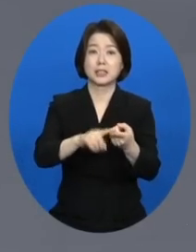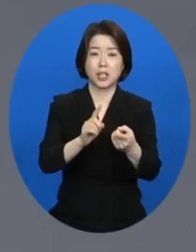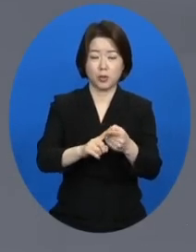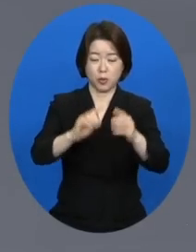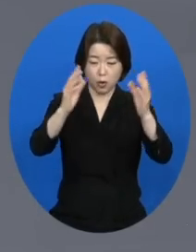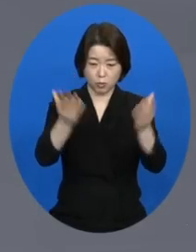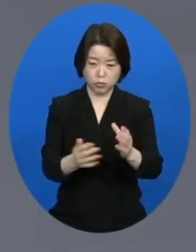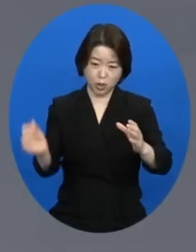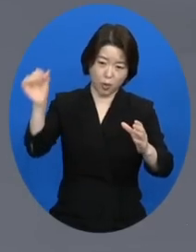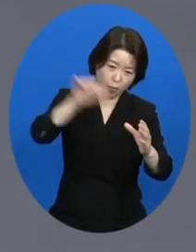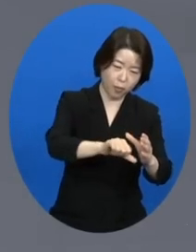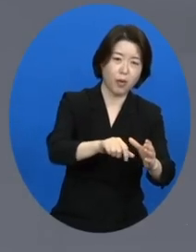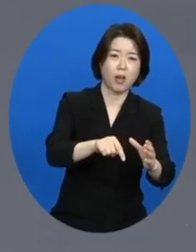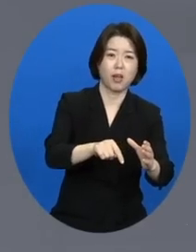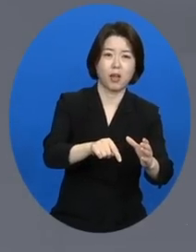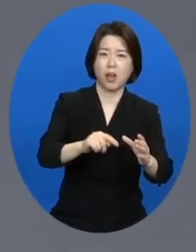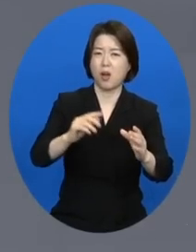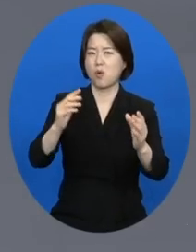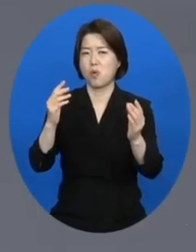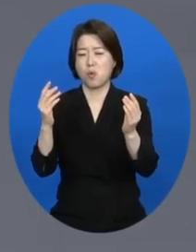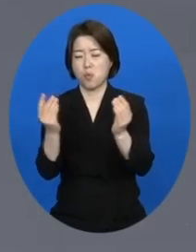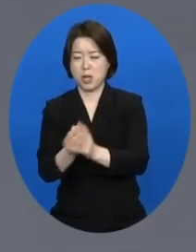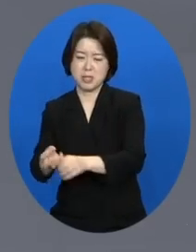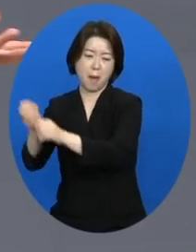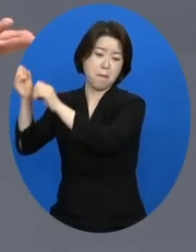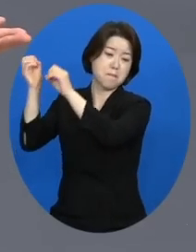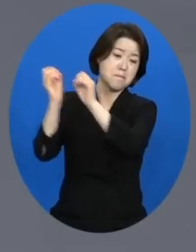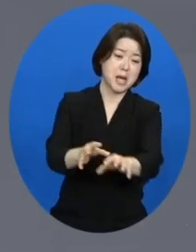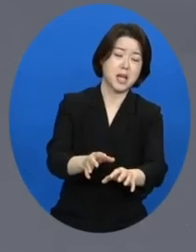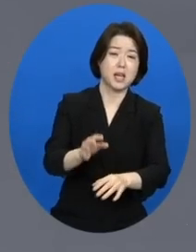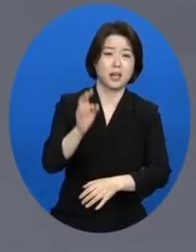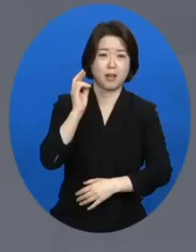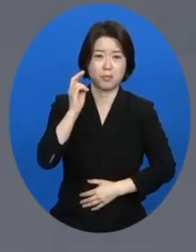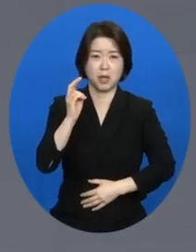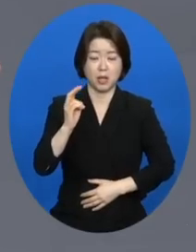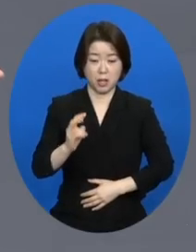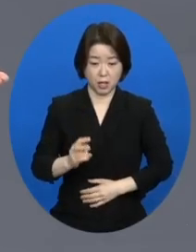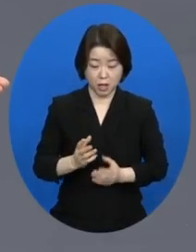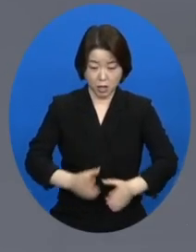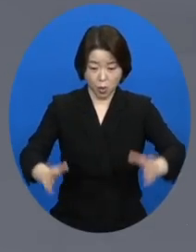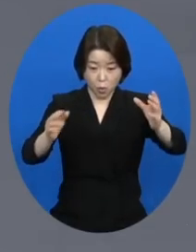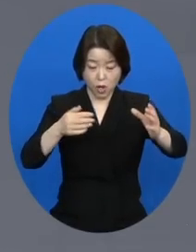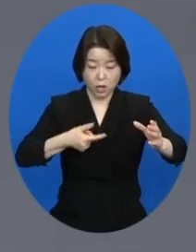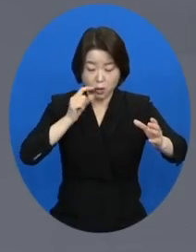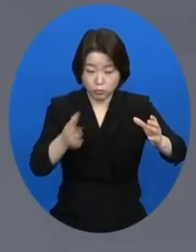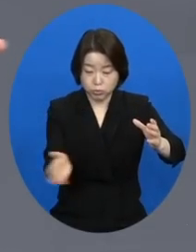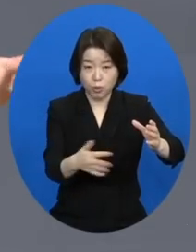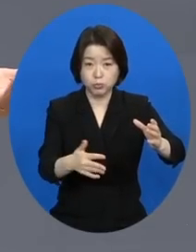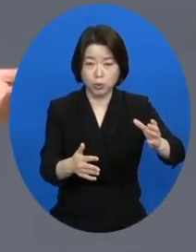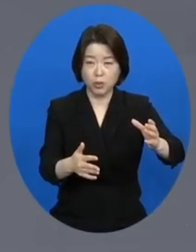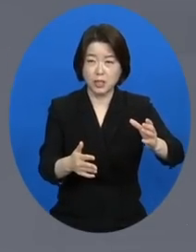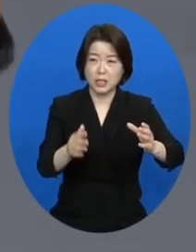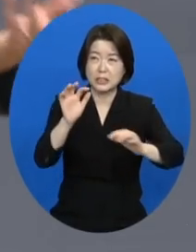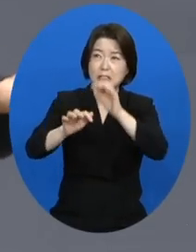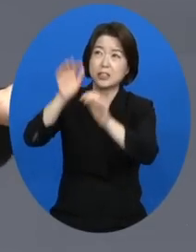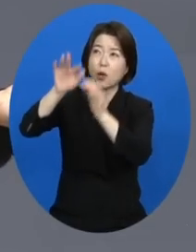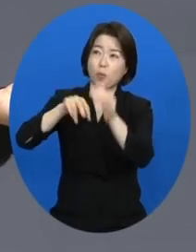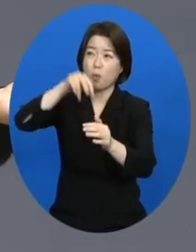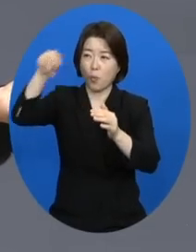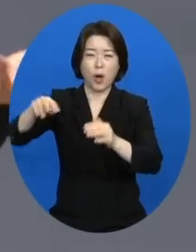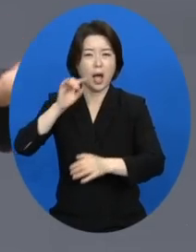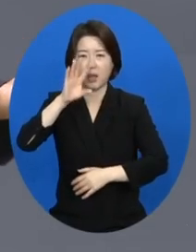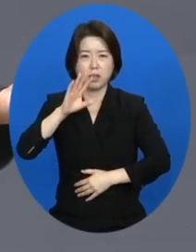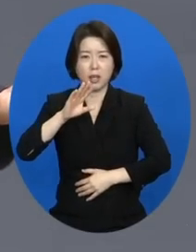구덩이에 던져집니다. 완전히 내동댕이 쳐지는데 물도 없는 구덩이에 스스로 나올 수 없는 곳에 들어가게